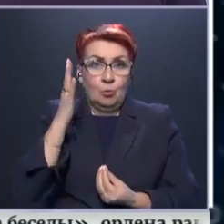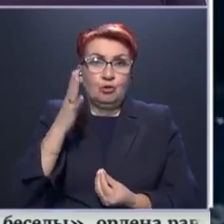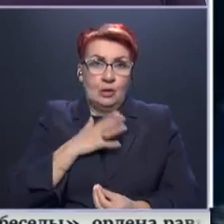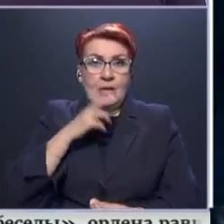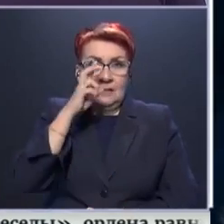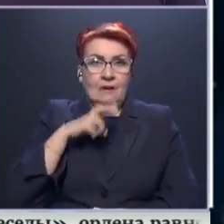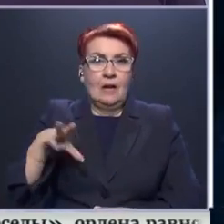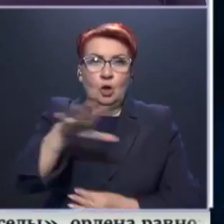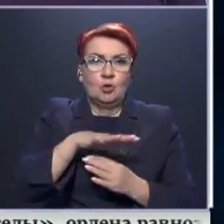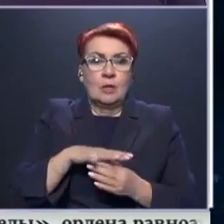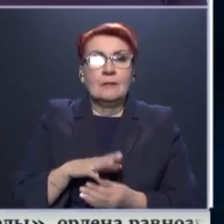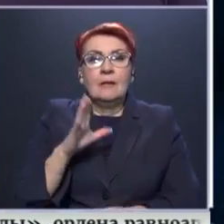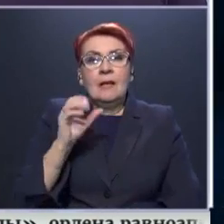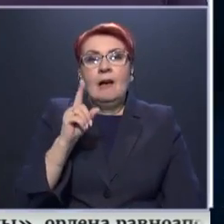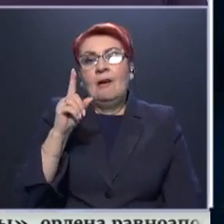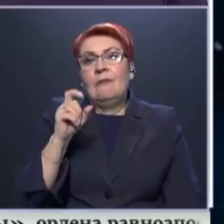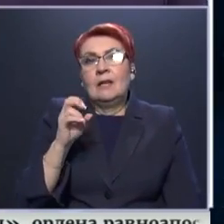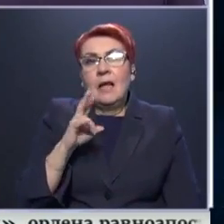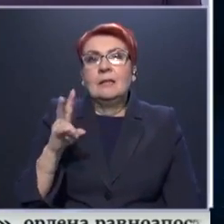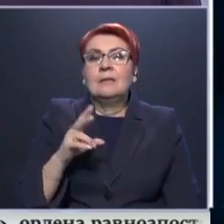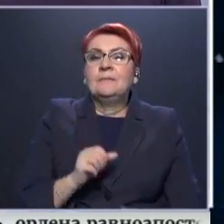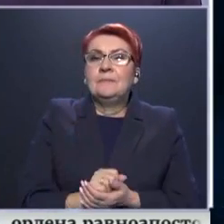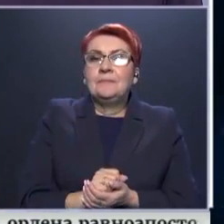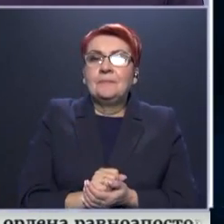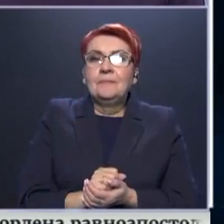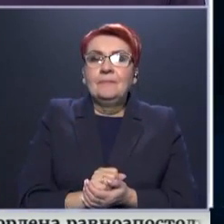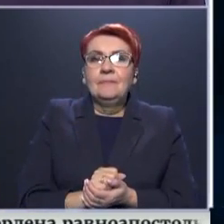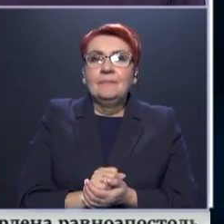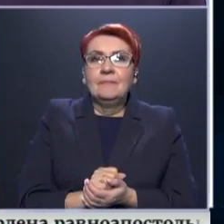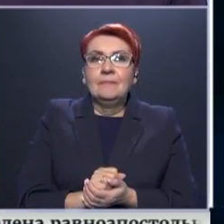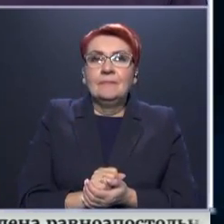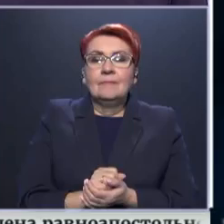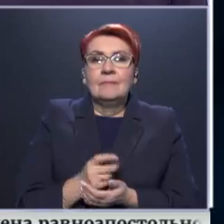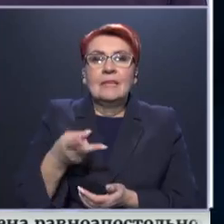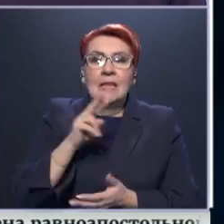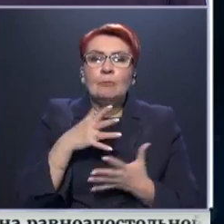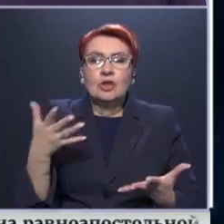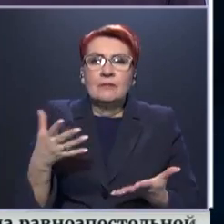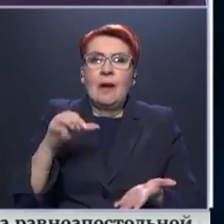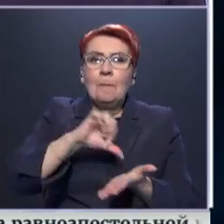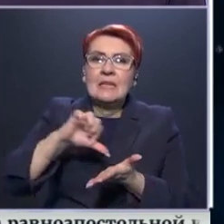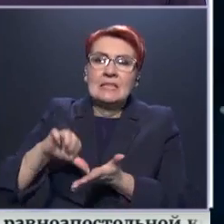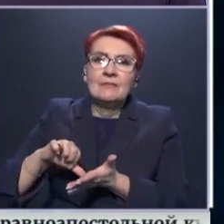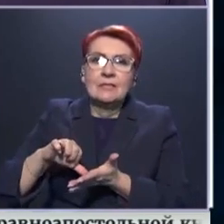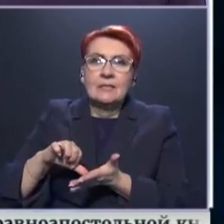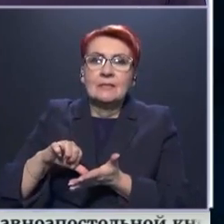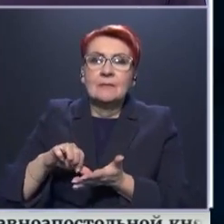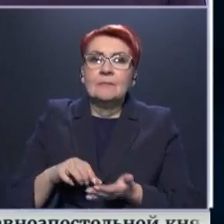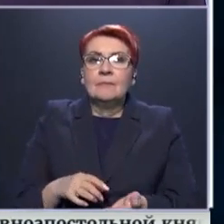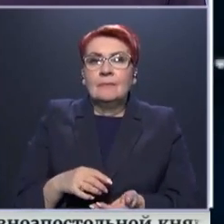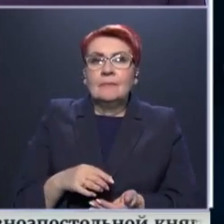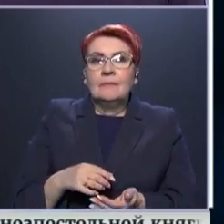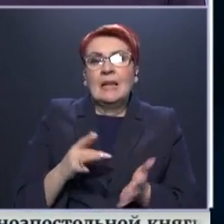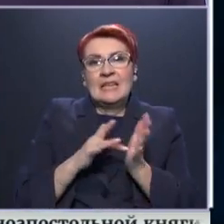государства. Вахтанг Владимирович, для значительного количества представителей консервативных взглядов, чаще